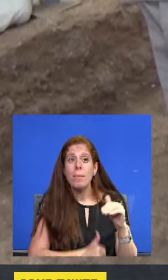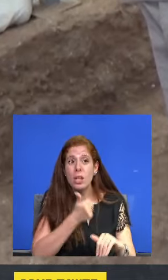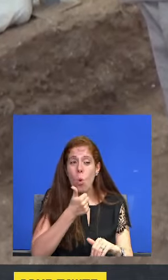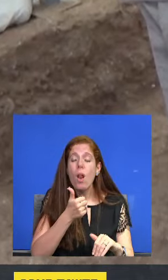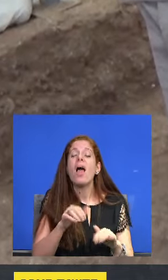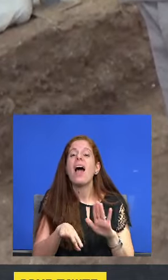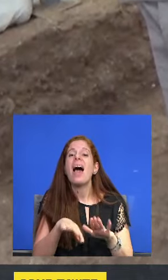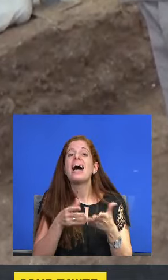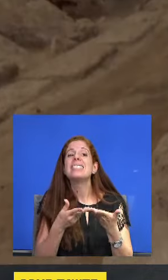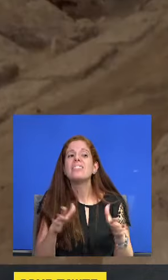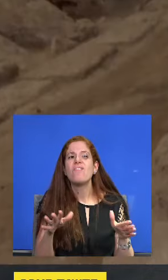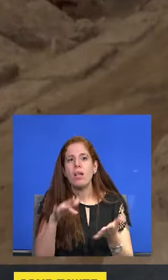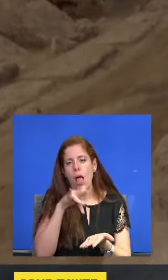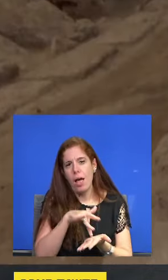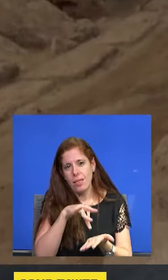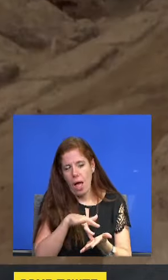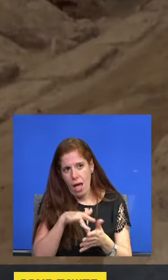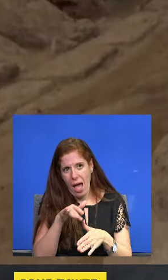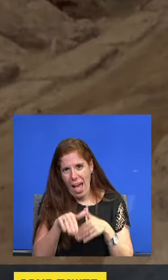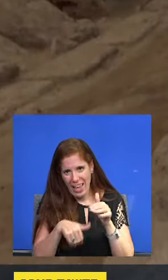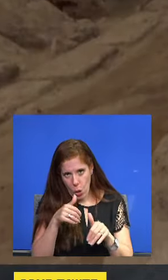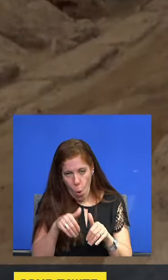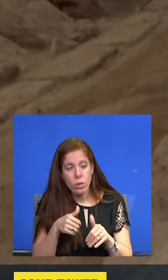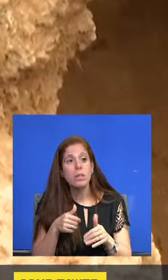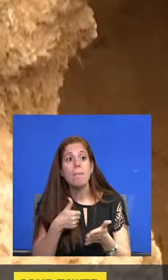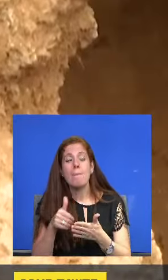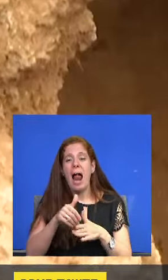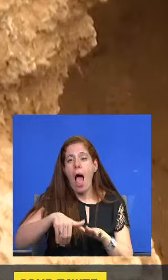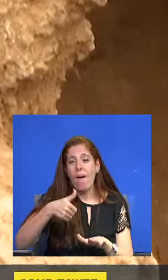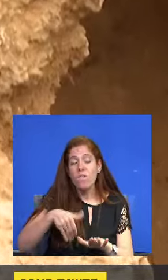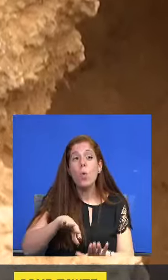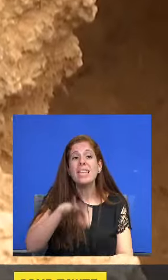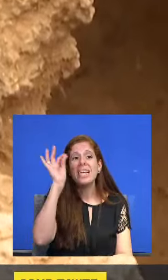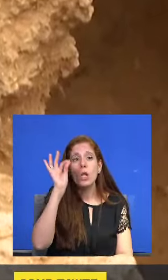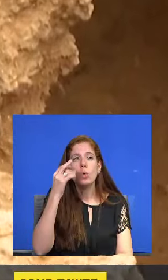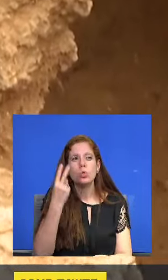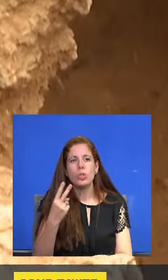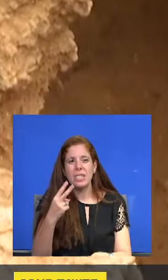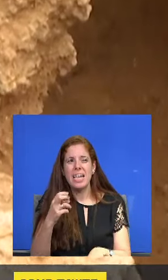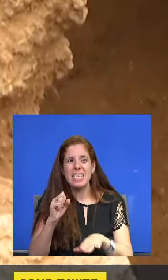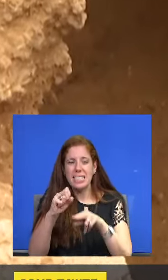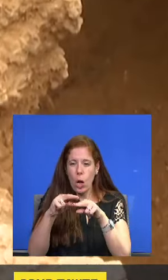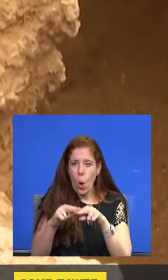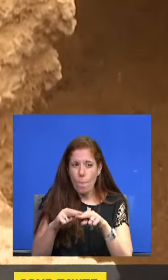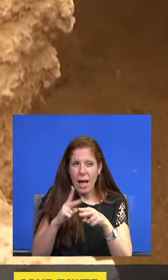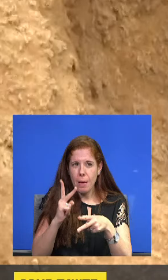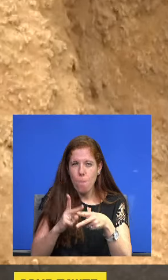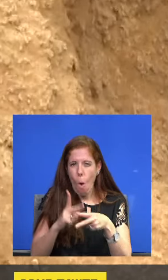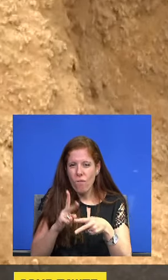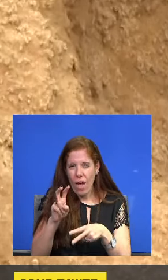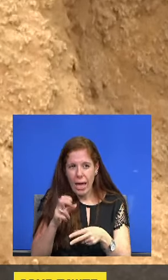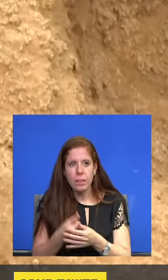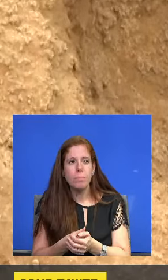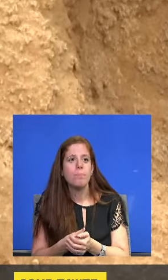האתר הארכיאולוגי. במהלך החפירות התגלו בו 2 סרקופגים עשויים עופרת. Alors ce cimetière est